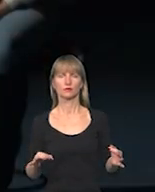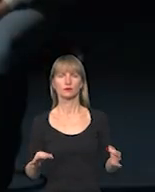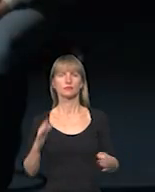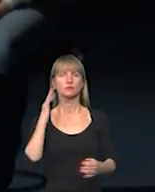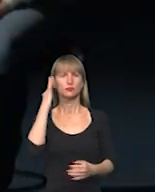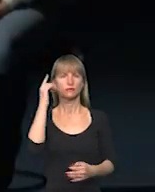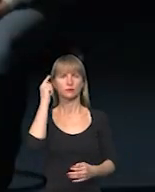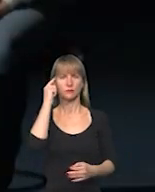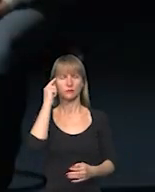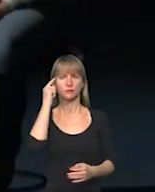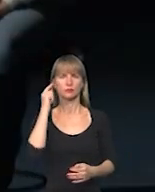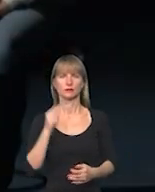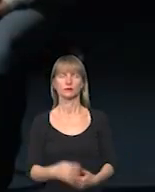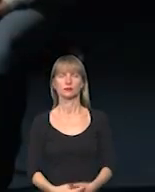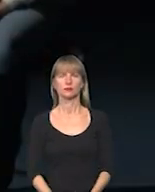думки,